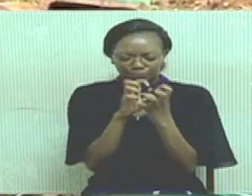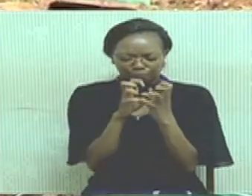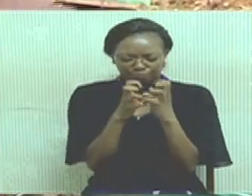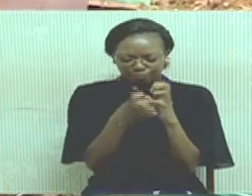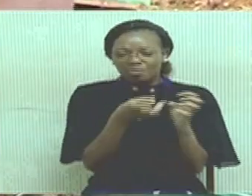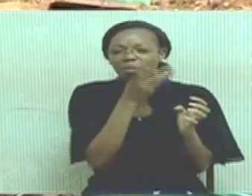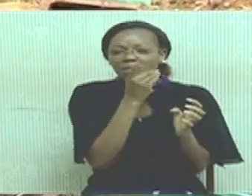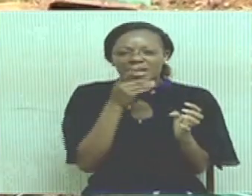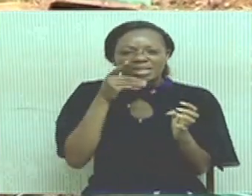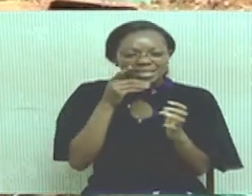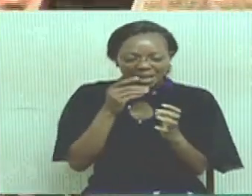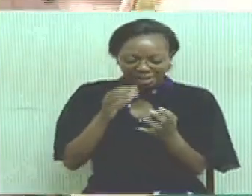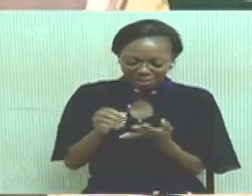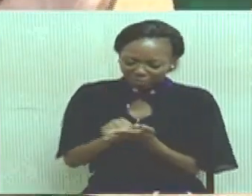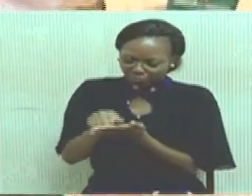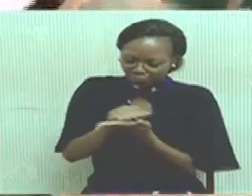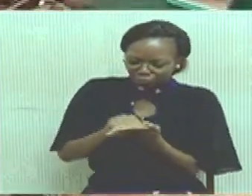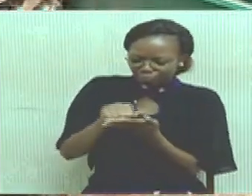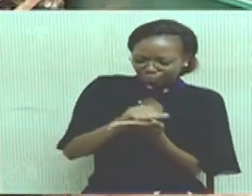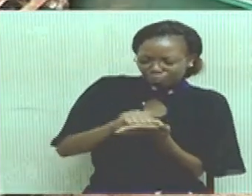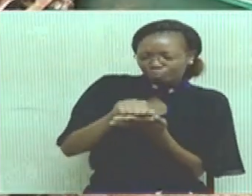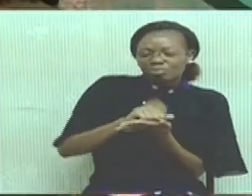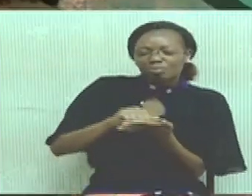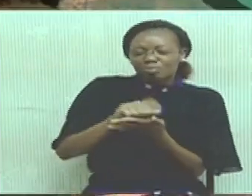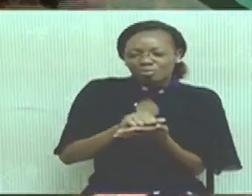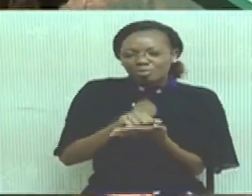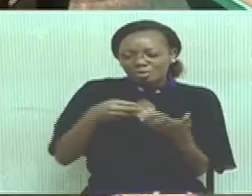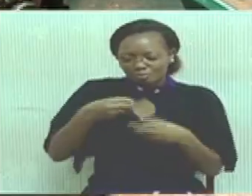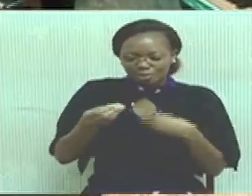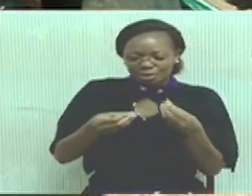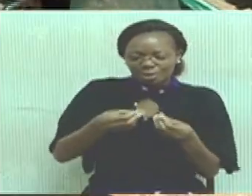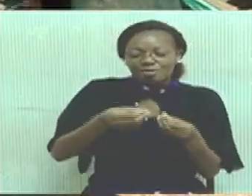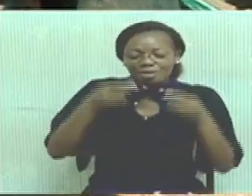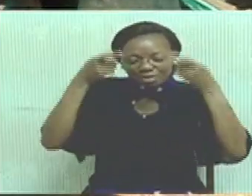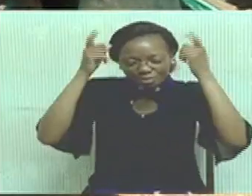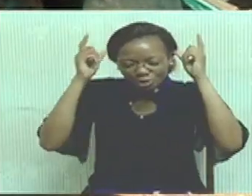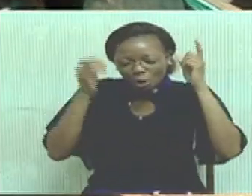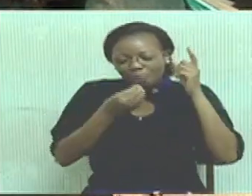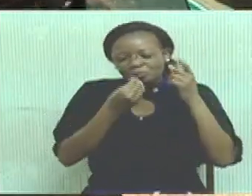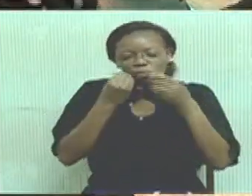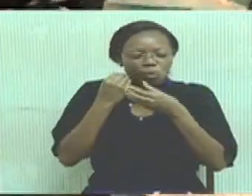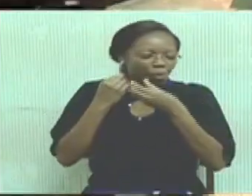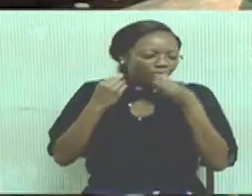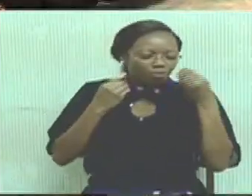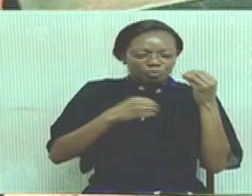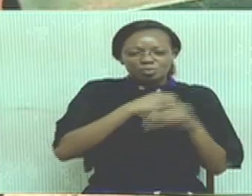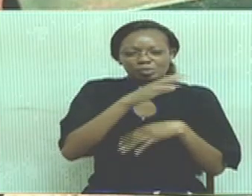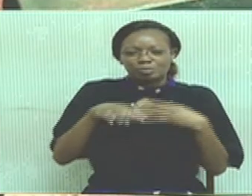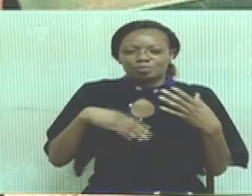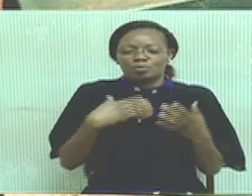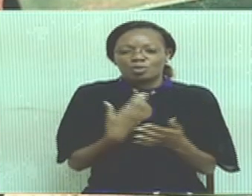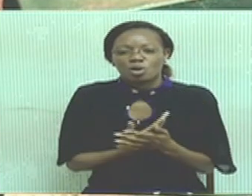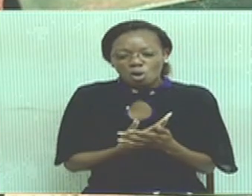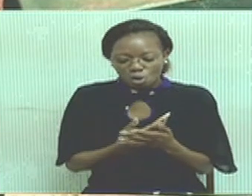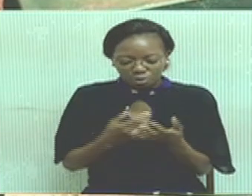mahindi kutokana na hii kichungi. Kuna kichungi ingine pia, ile majani ya mabaki ya mahindi,